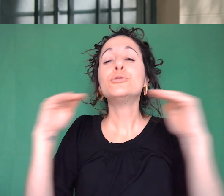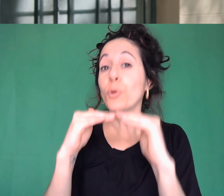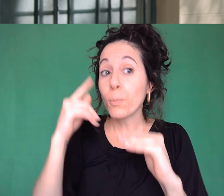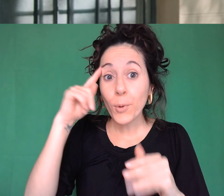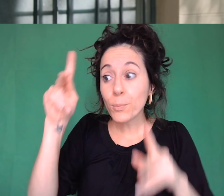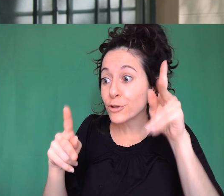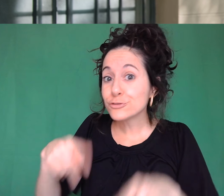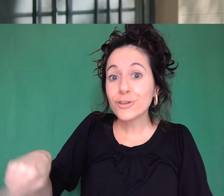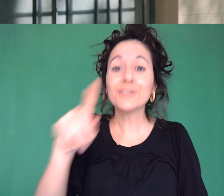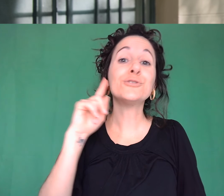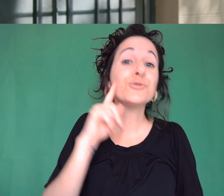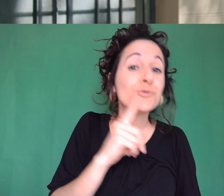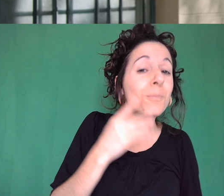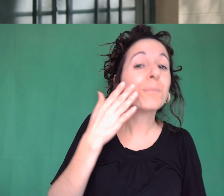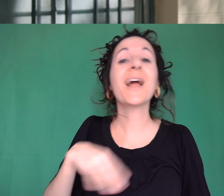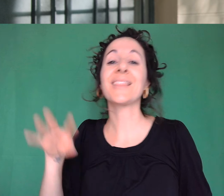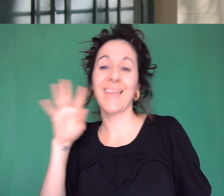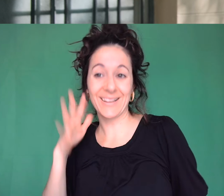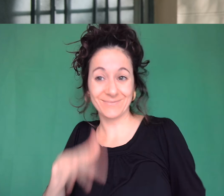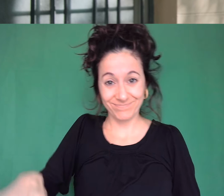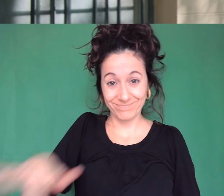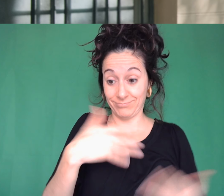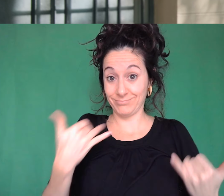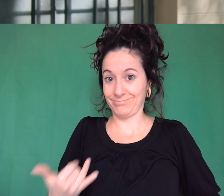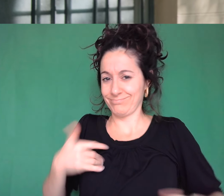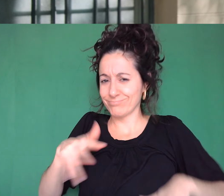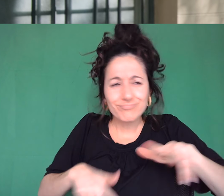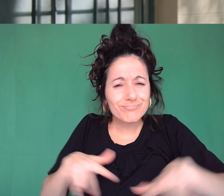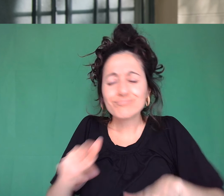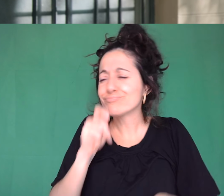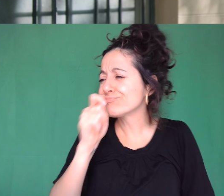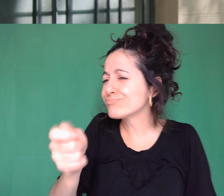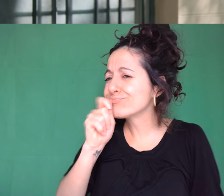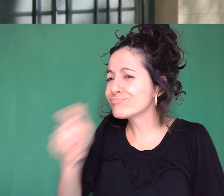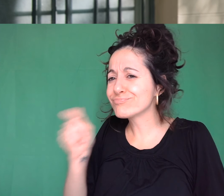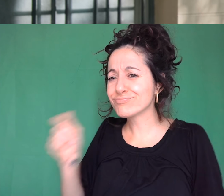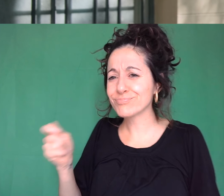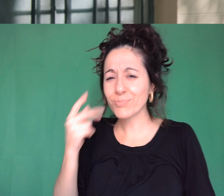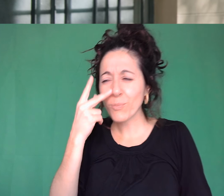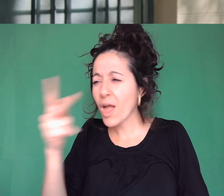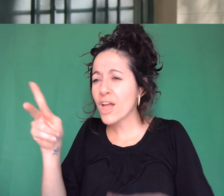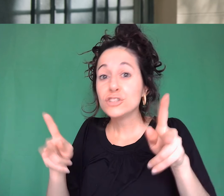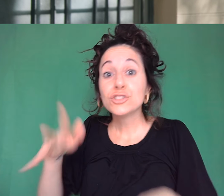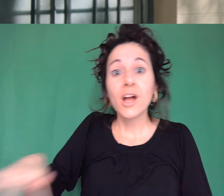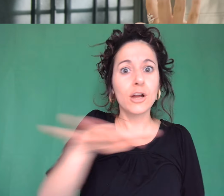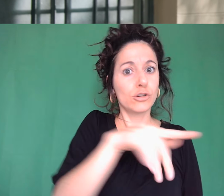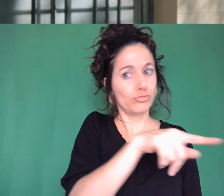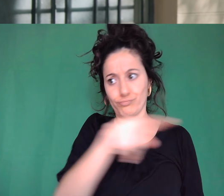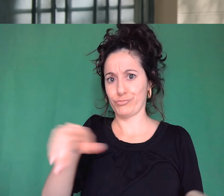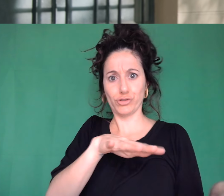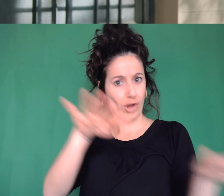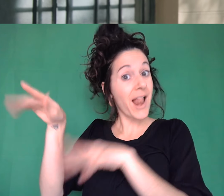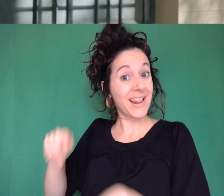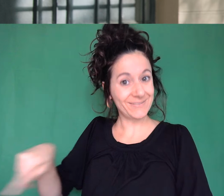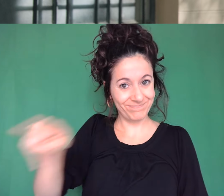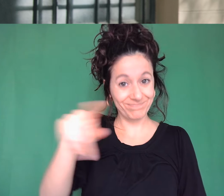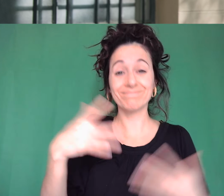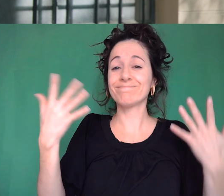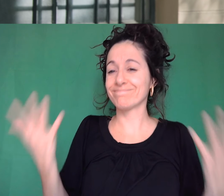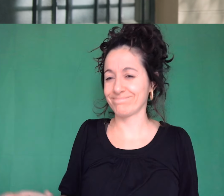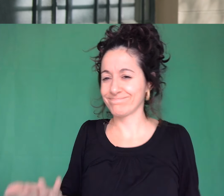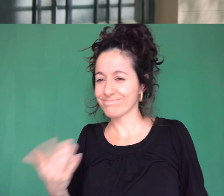et malentendantes. Donc aujourd'hui, on est dans la rue pour aller faire un bon vieux vox pop, aller voir les personnes dans la population générale